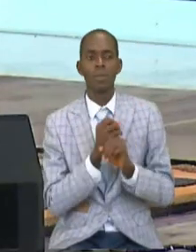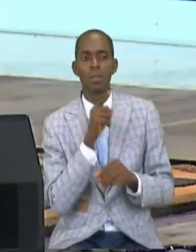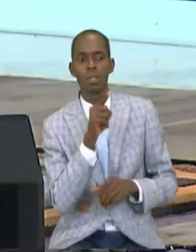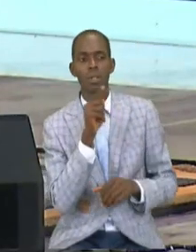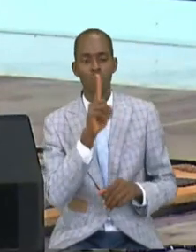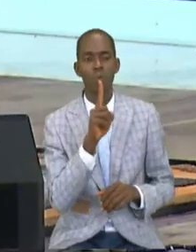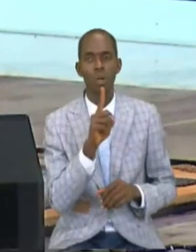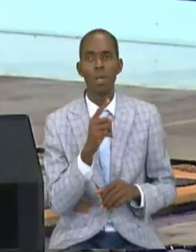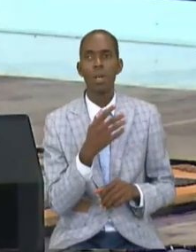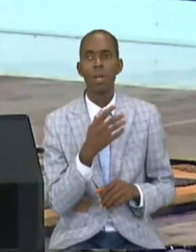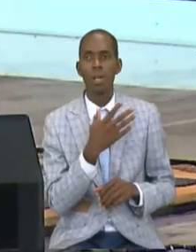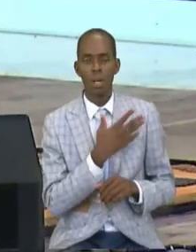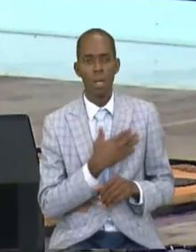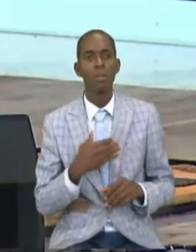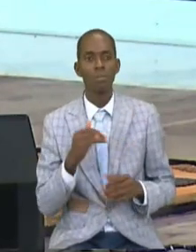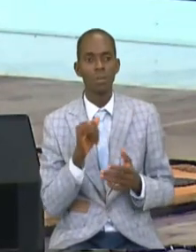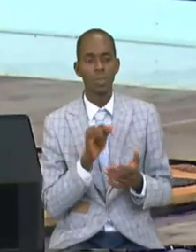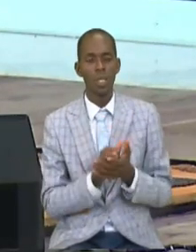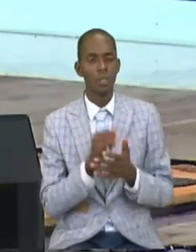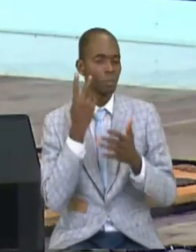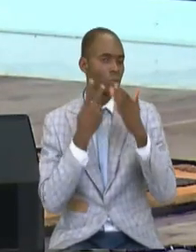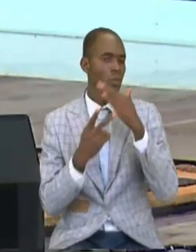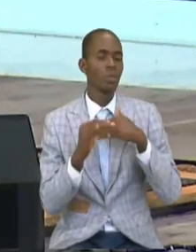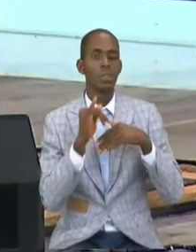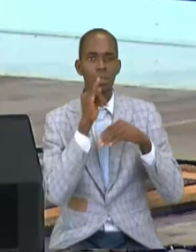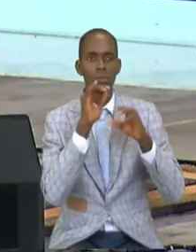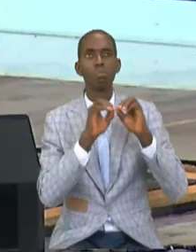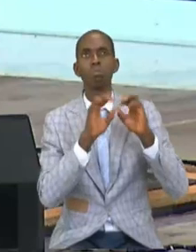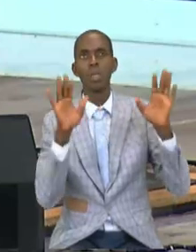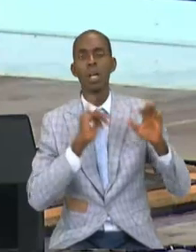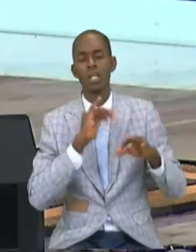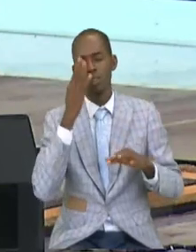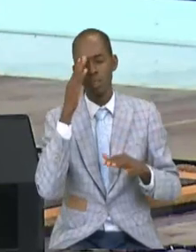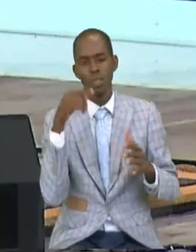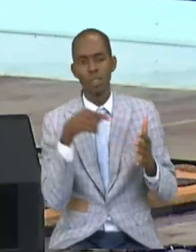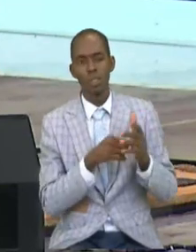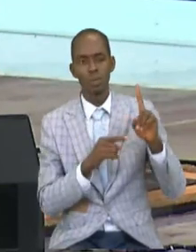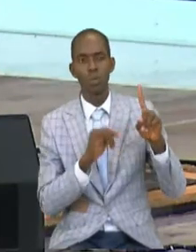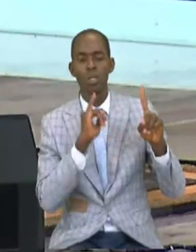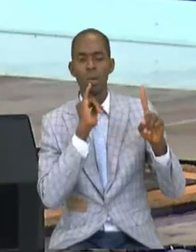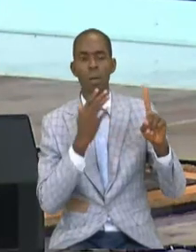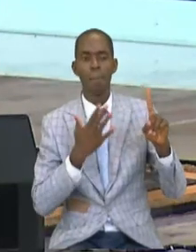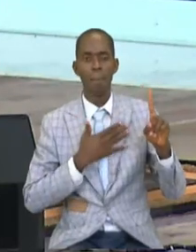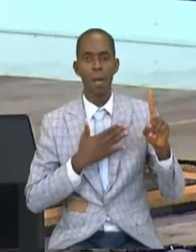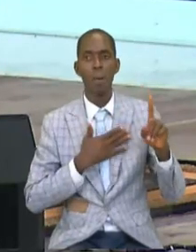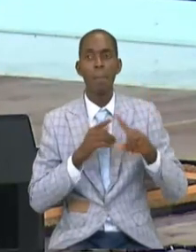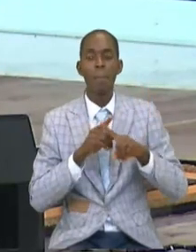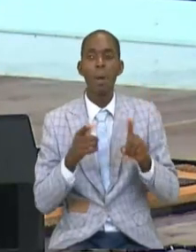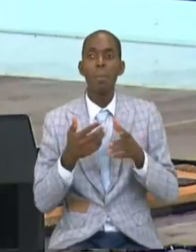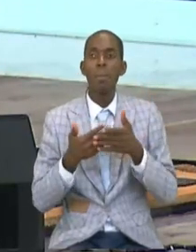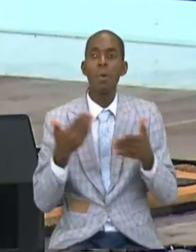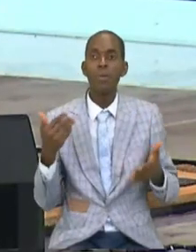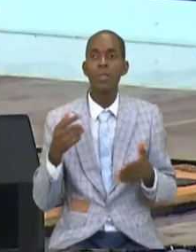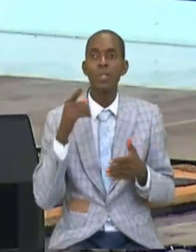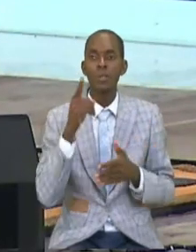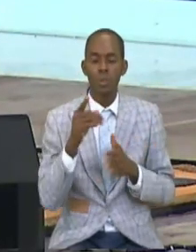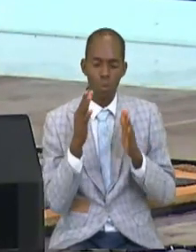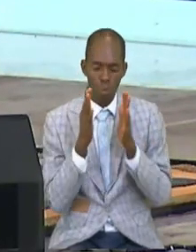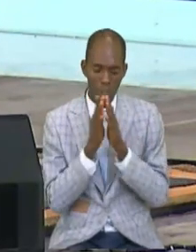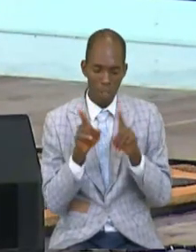que maintenant j'ai ceci. Ah, la femme là, l'homme là, ah, elle est très, vraiment c'est beau. Hein. C'est, la femme là, elle est belle, hein. C'est